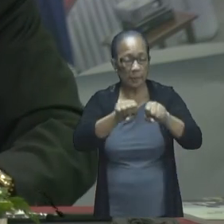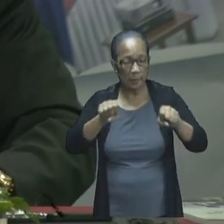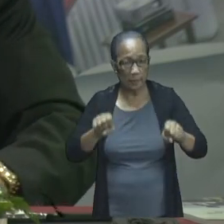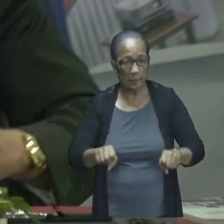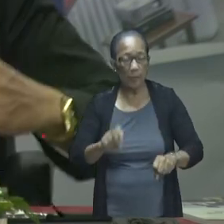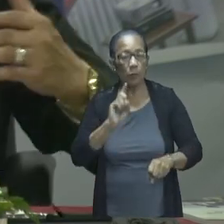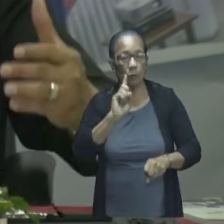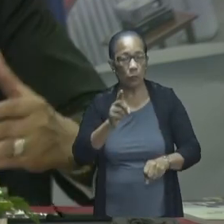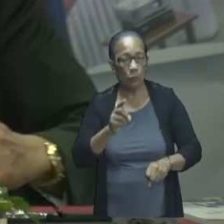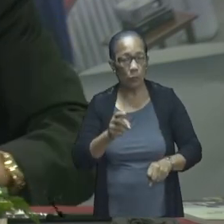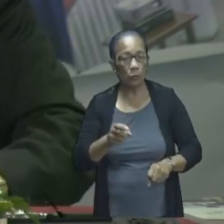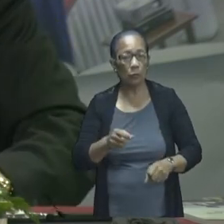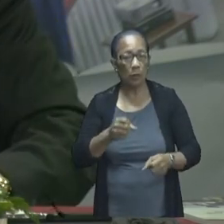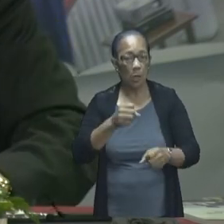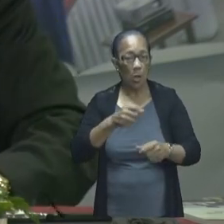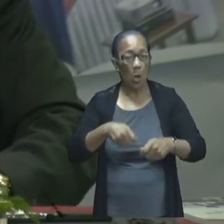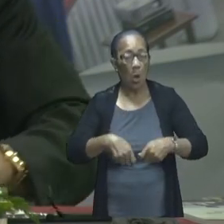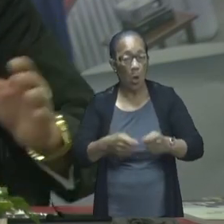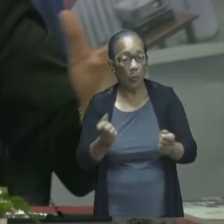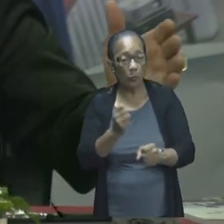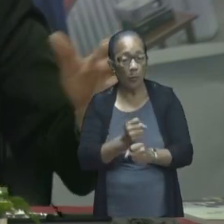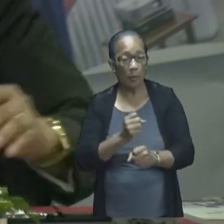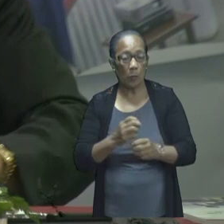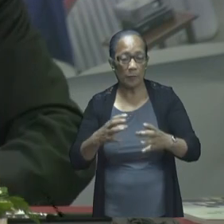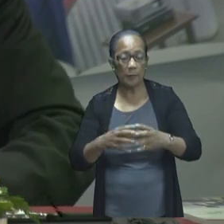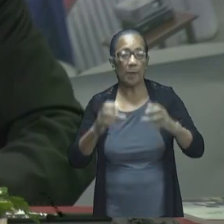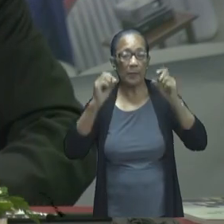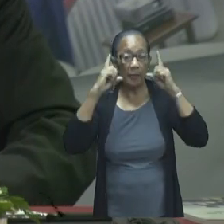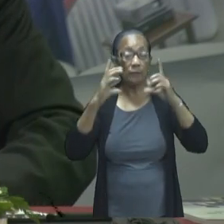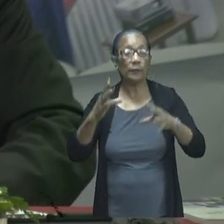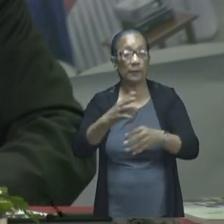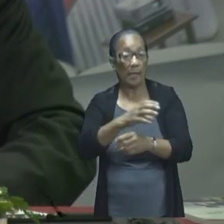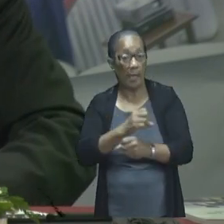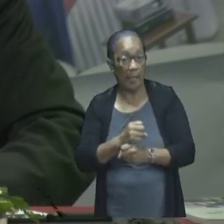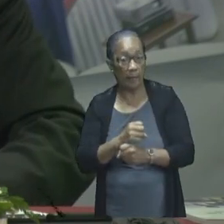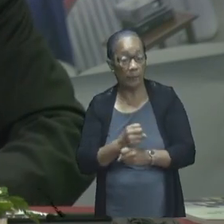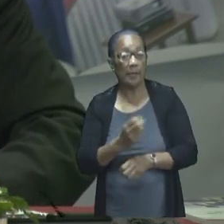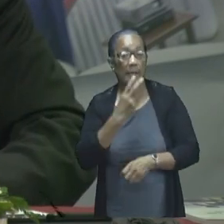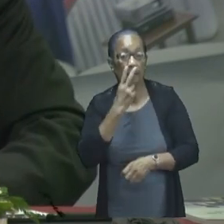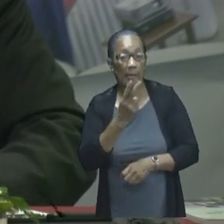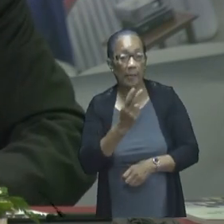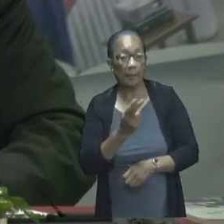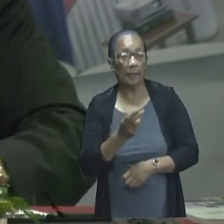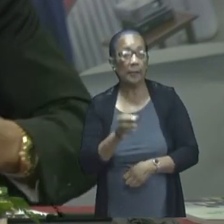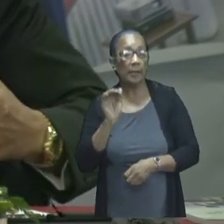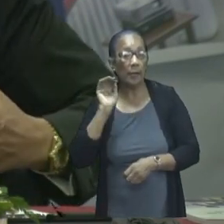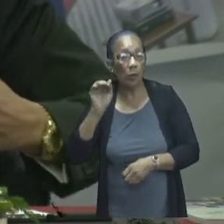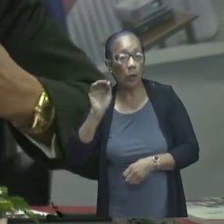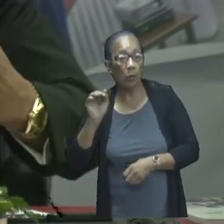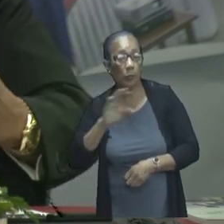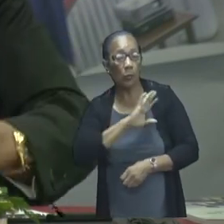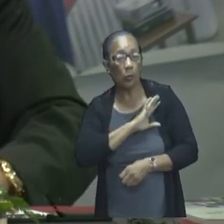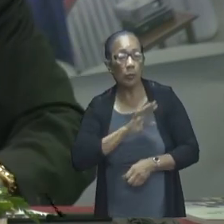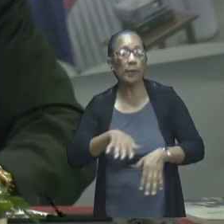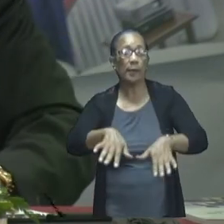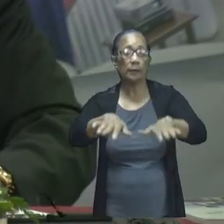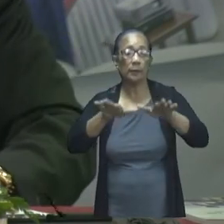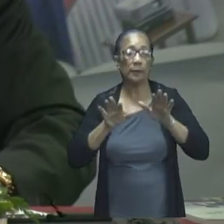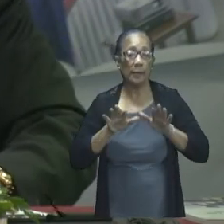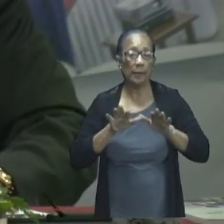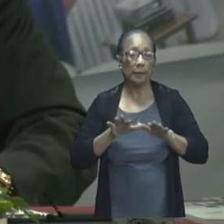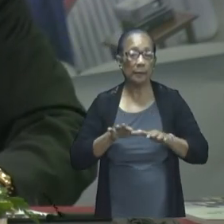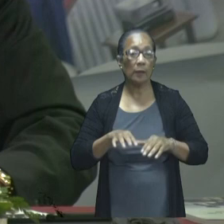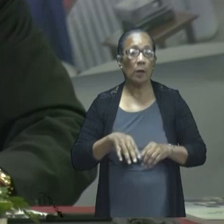uitgewerkt worden toch nog de samenlevenden kunnen helpen en ik ernaar kijken we naar de oproep nieuwe gedaan hebben ook aan het parlement laten initiatiefwet er komen in het